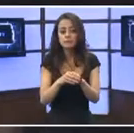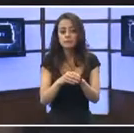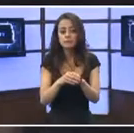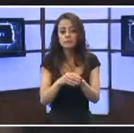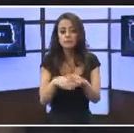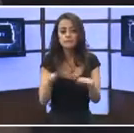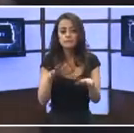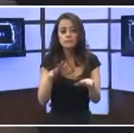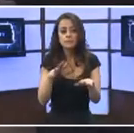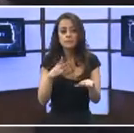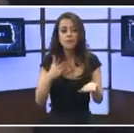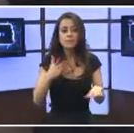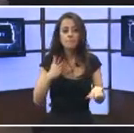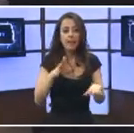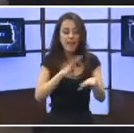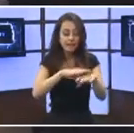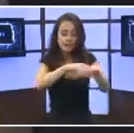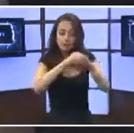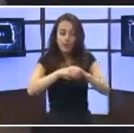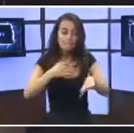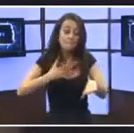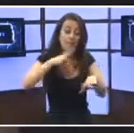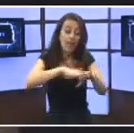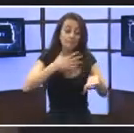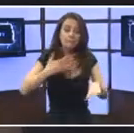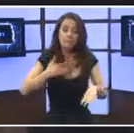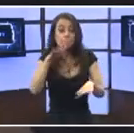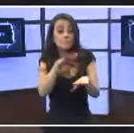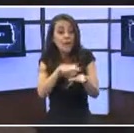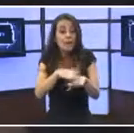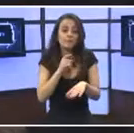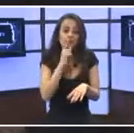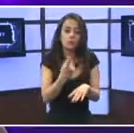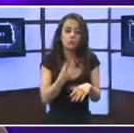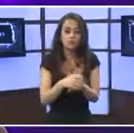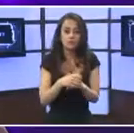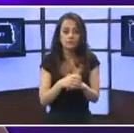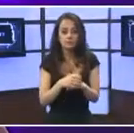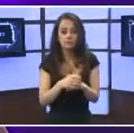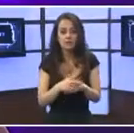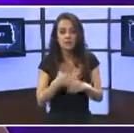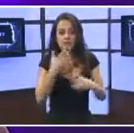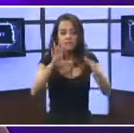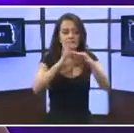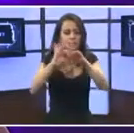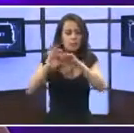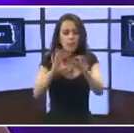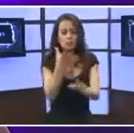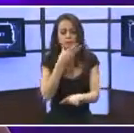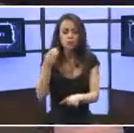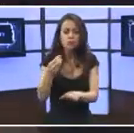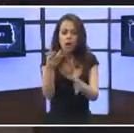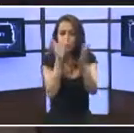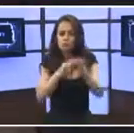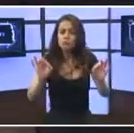eline tutan ben yaptım diye koşuşuyor. İşte bu en büyük sistemimizi mutluluk. Öyle bir kurmuşuz ki hangi ürünü, hangi